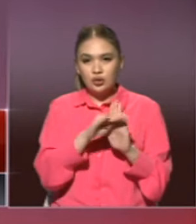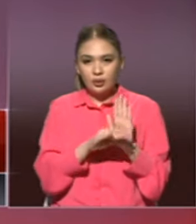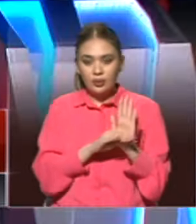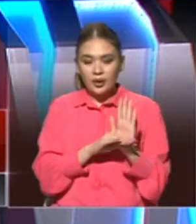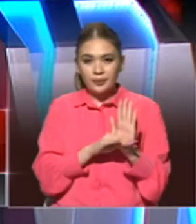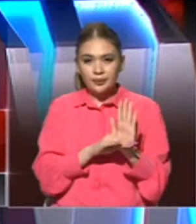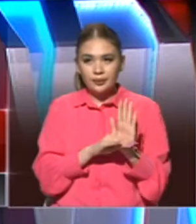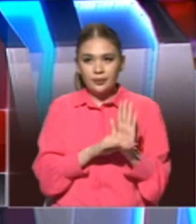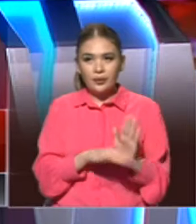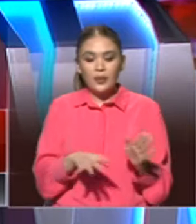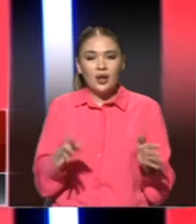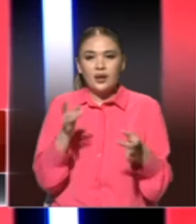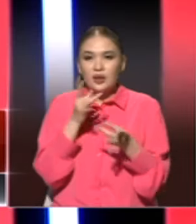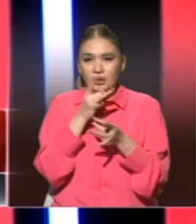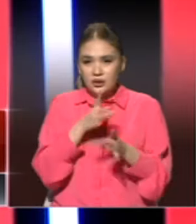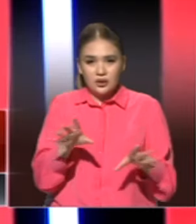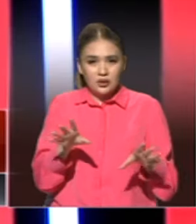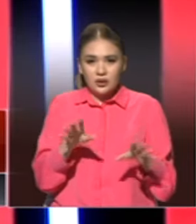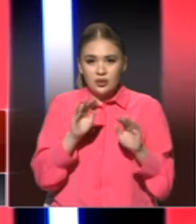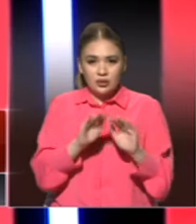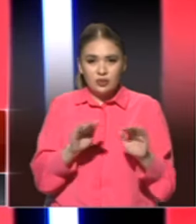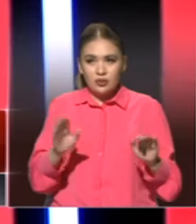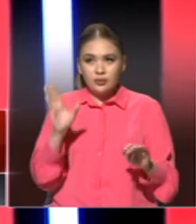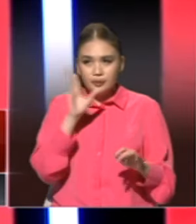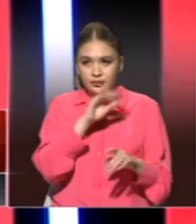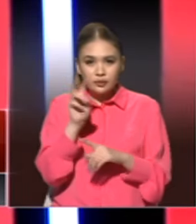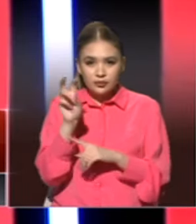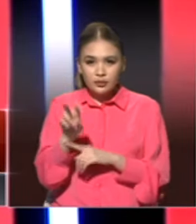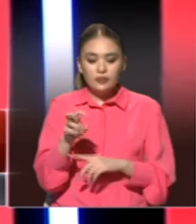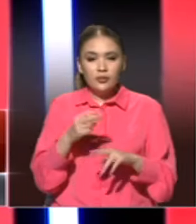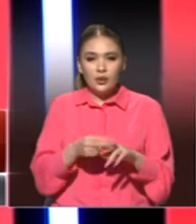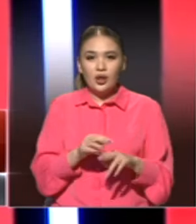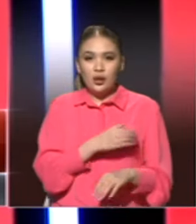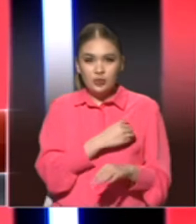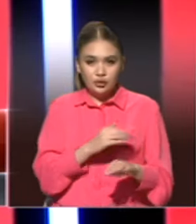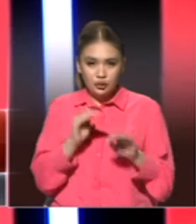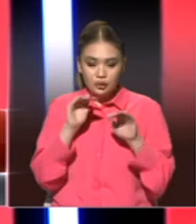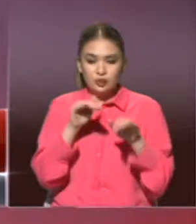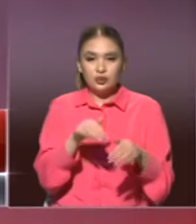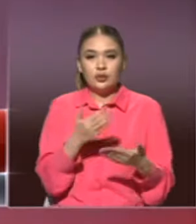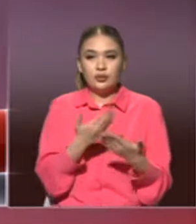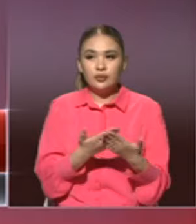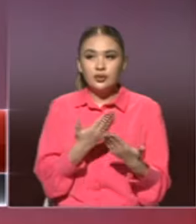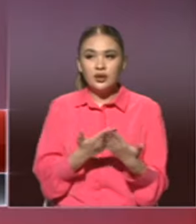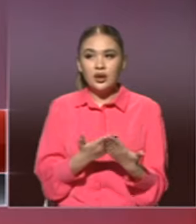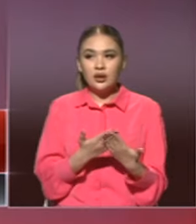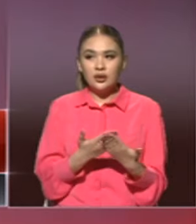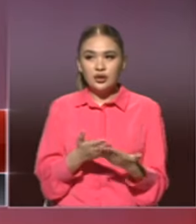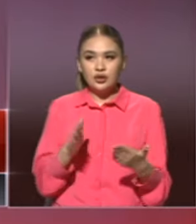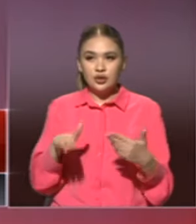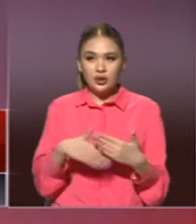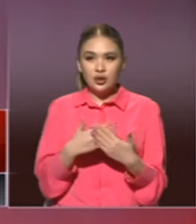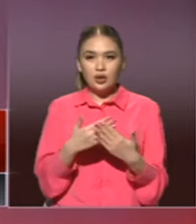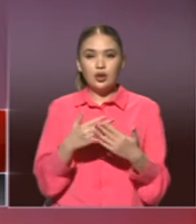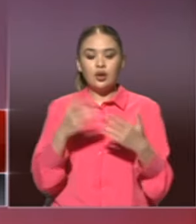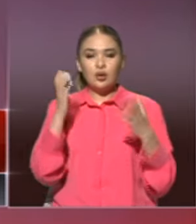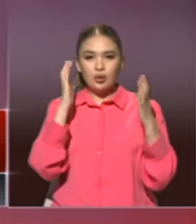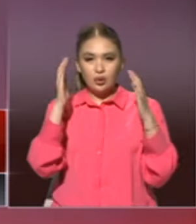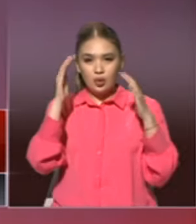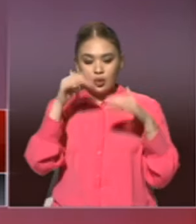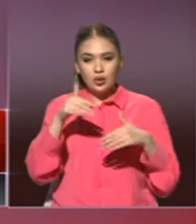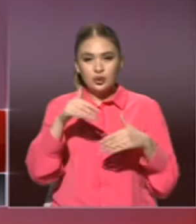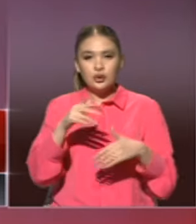қаласы. Кез келген біздің мектеп оқушылары қатыса ала ма? Әрине, әрбір мектепте осындай оқушылар түсем деген оқушылар мысалға сол жаңа колледжерге барып түсіп, түстен